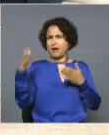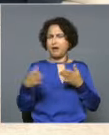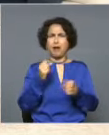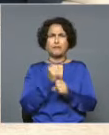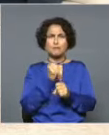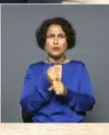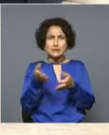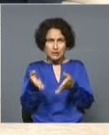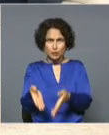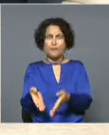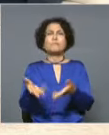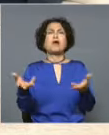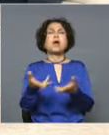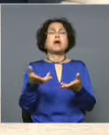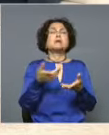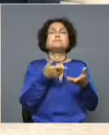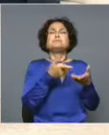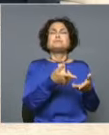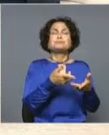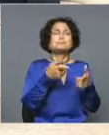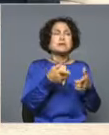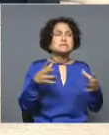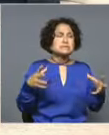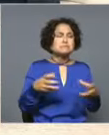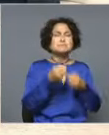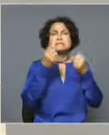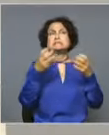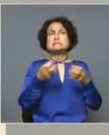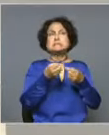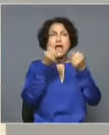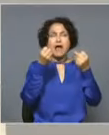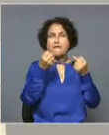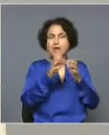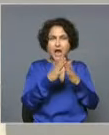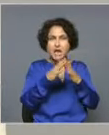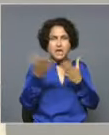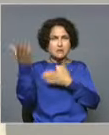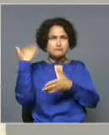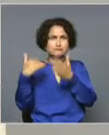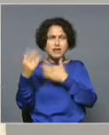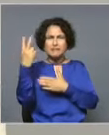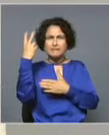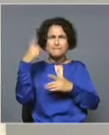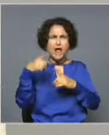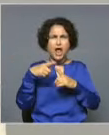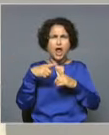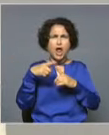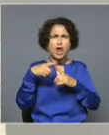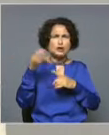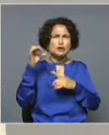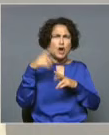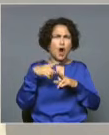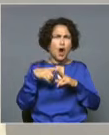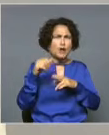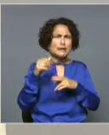тези десетилетия се стреми да спасява книги. И е натрупал 2 тона библиотека в къщата си, лавица